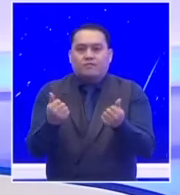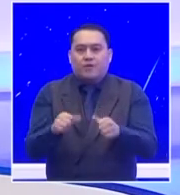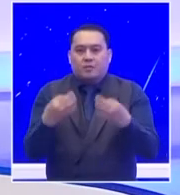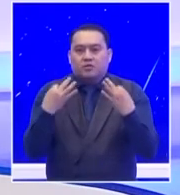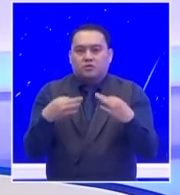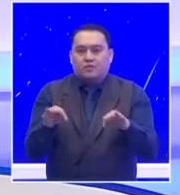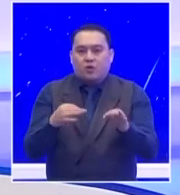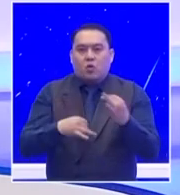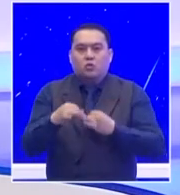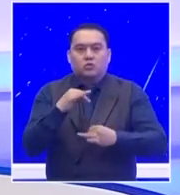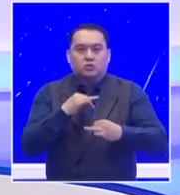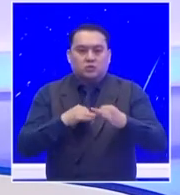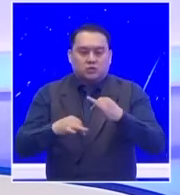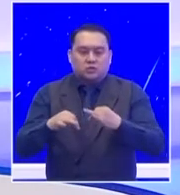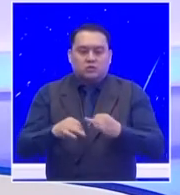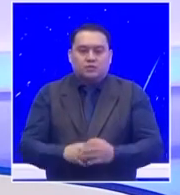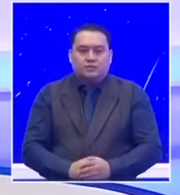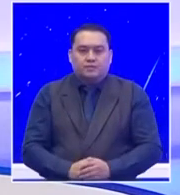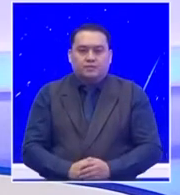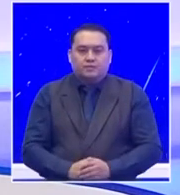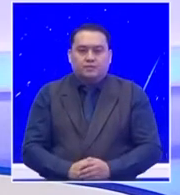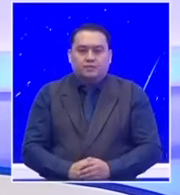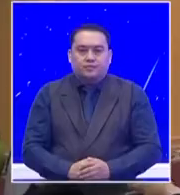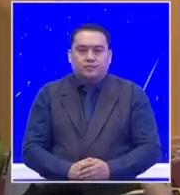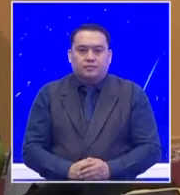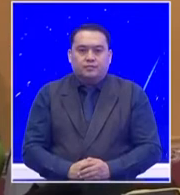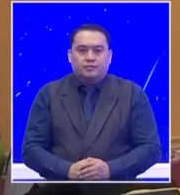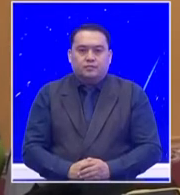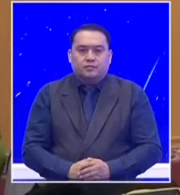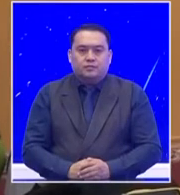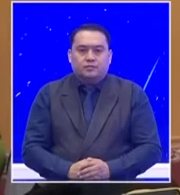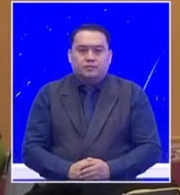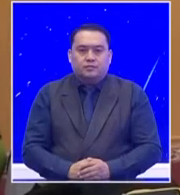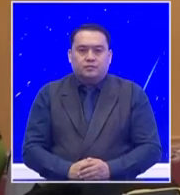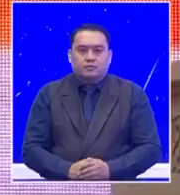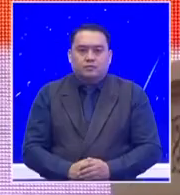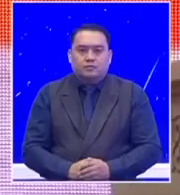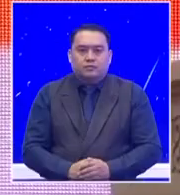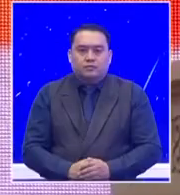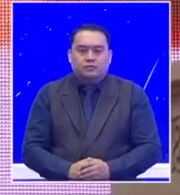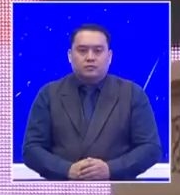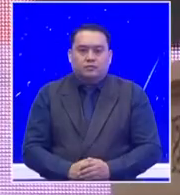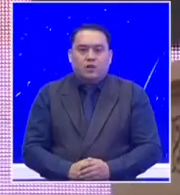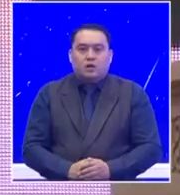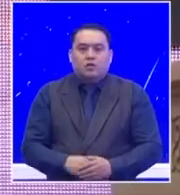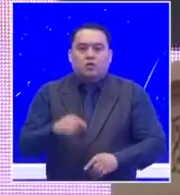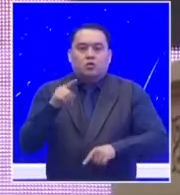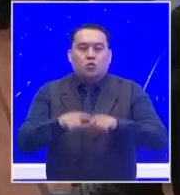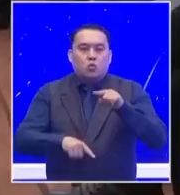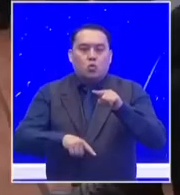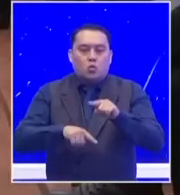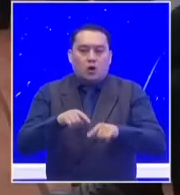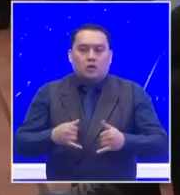өткен жүргешіне тілшімізде куә болып қайтты. Қарашығы қарөлеңге тұнған қыз, туған үлкесіне келген ақын